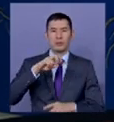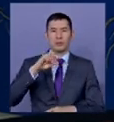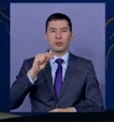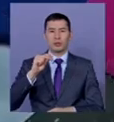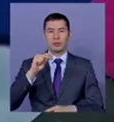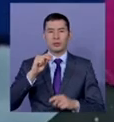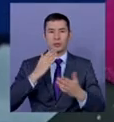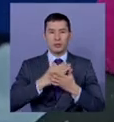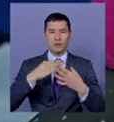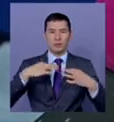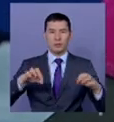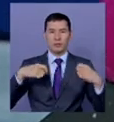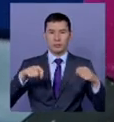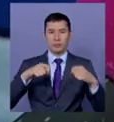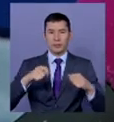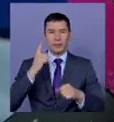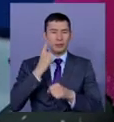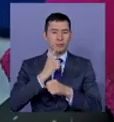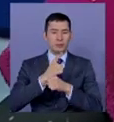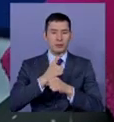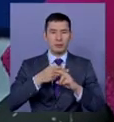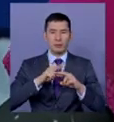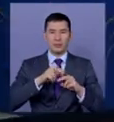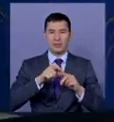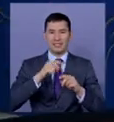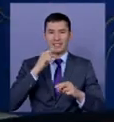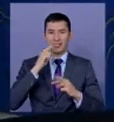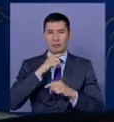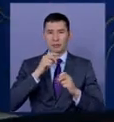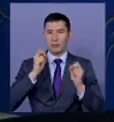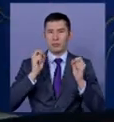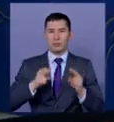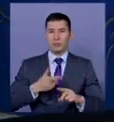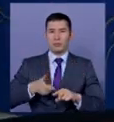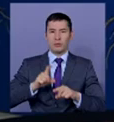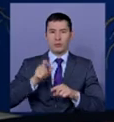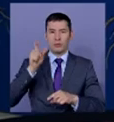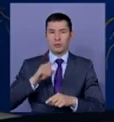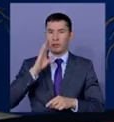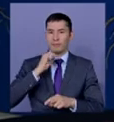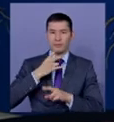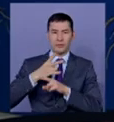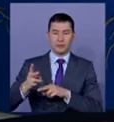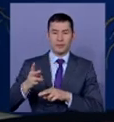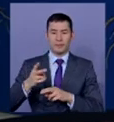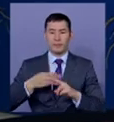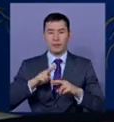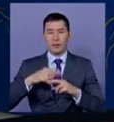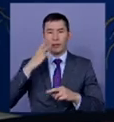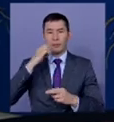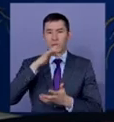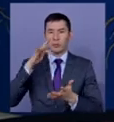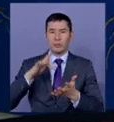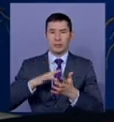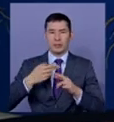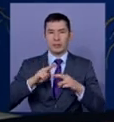емін еркін сатылып жатқандығын білдік. Бұл заңсыздыққа қарсы іс-шаралар қолданылып, препараттың тіркелмеген үш түрі де тәркіленді. Сондай ақ Алматы қаласы